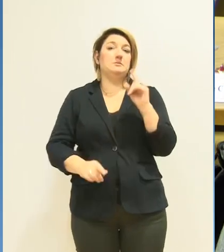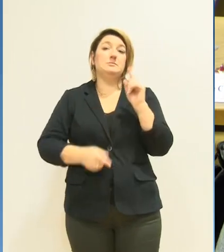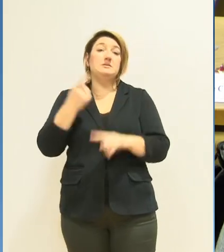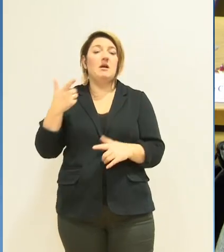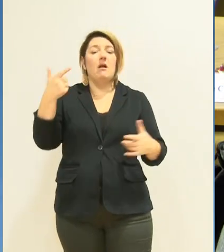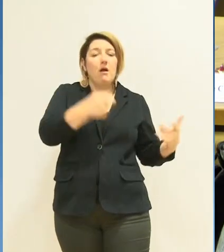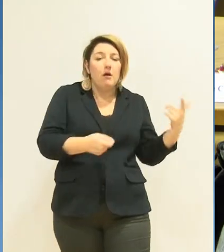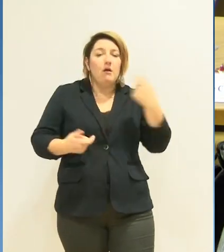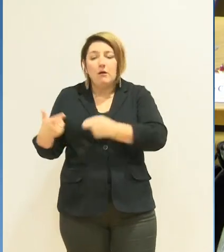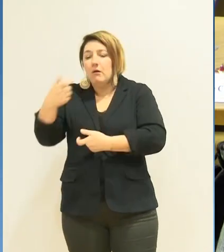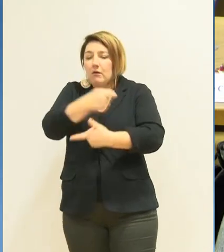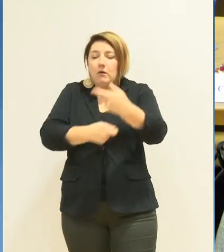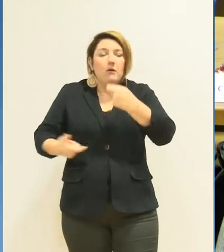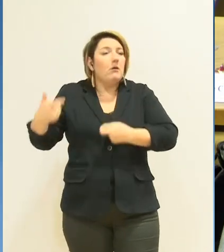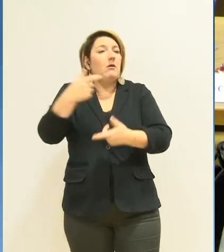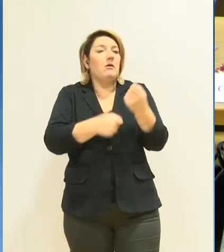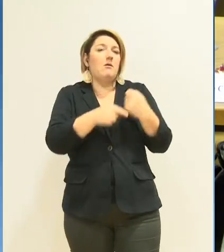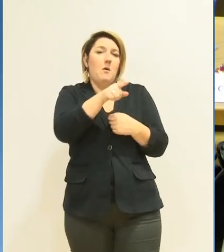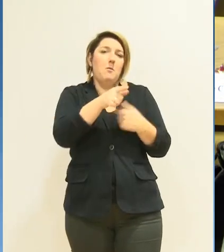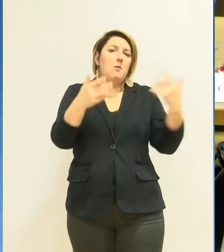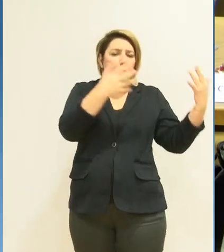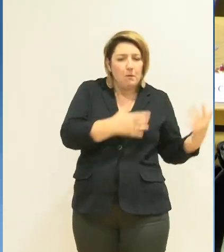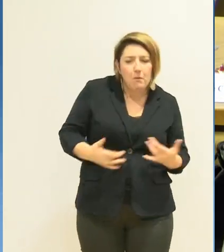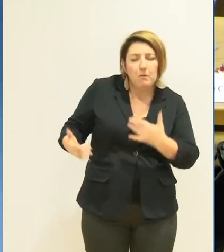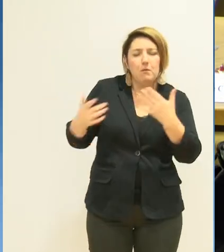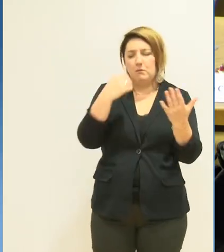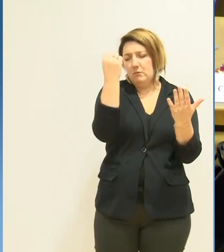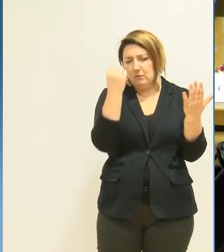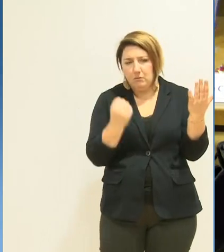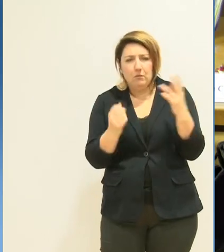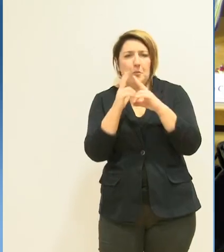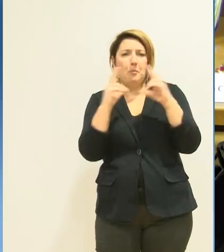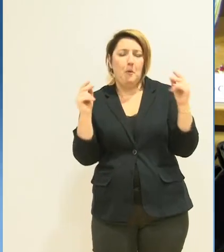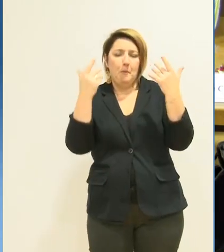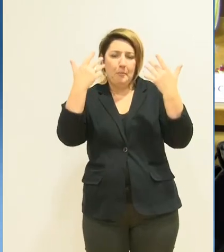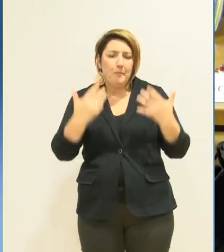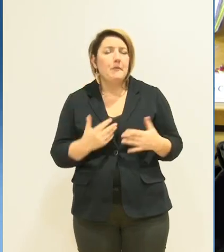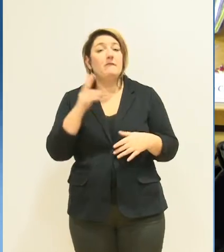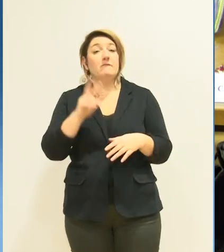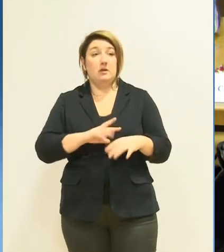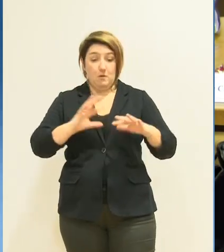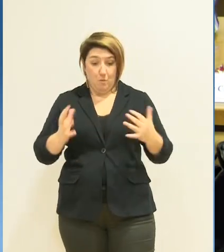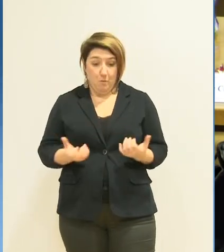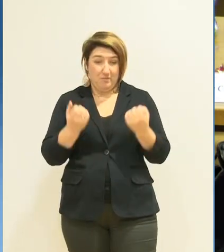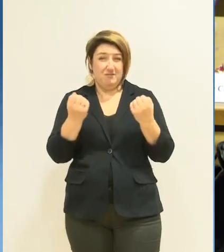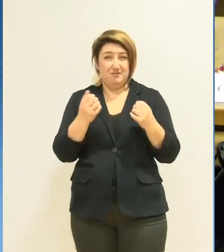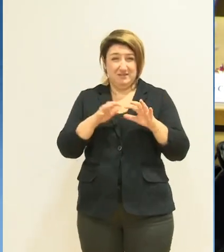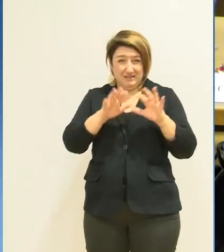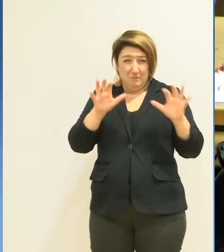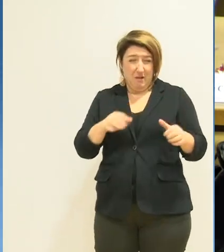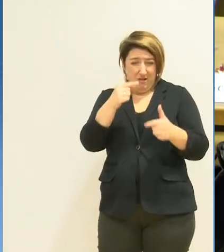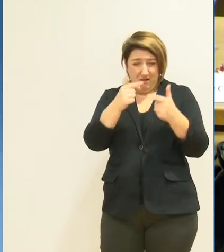qui ont impacté nos budgets ces dernières années il convient de rappeler en effet que de nombreuses compétences ont été transférées à la métropole